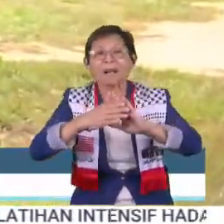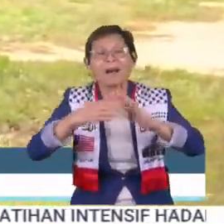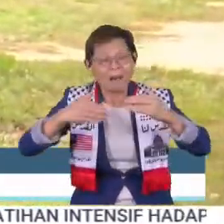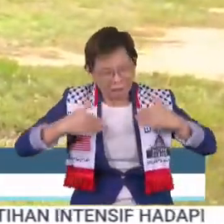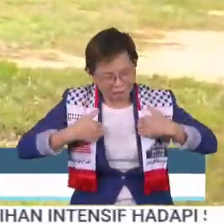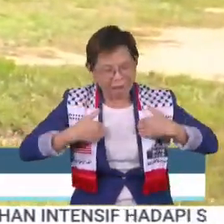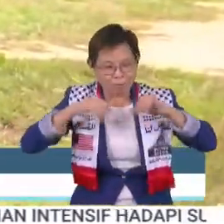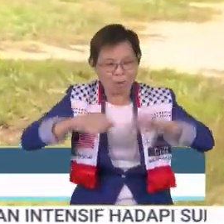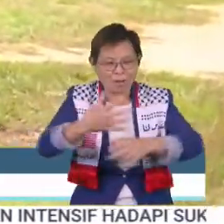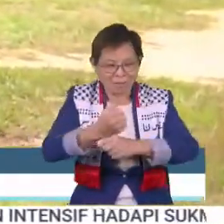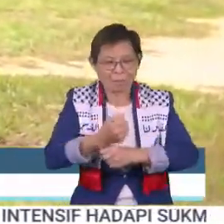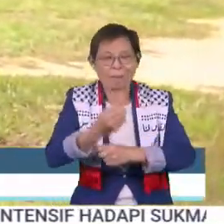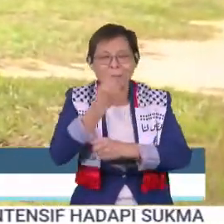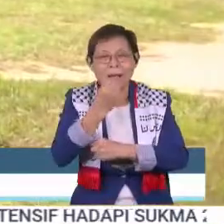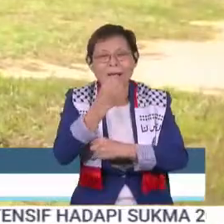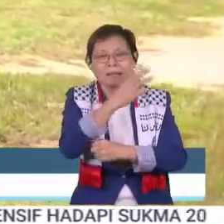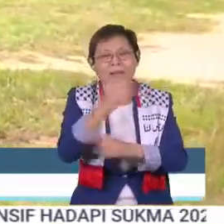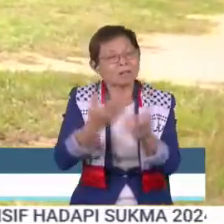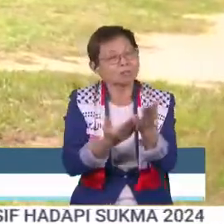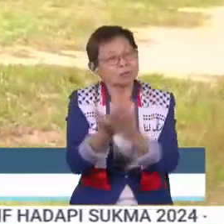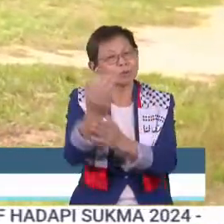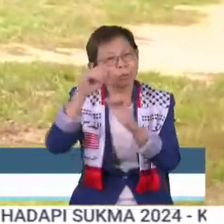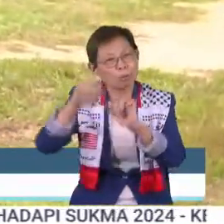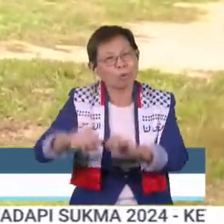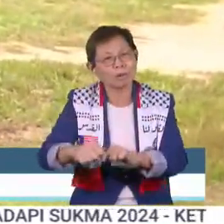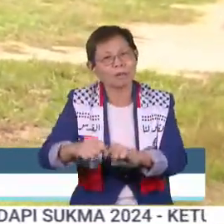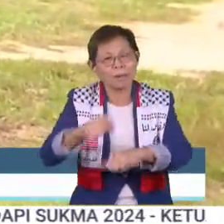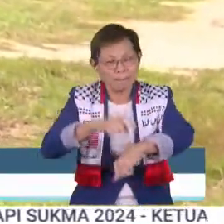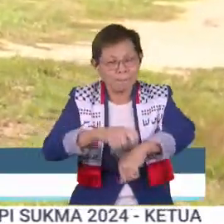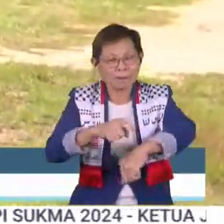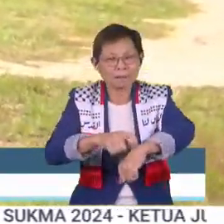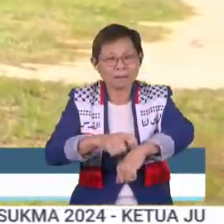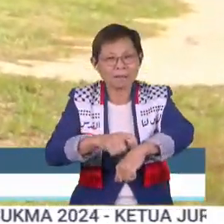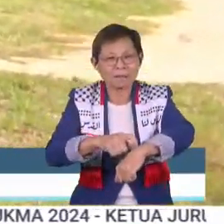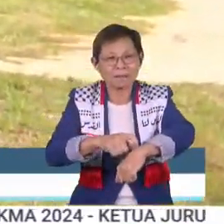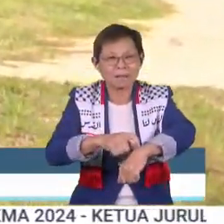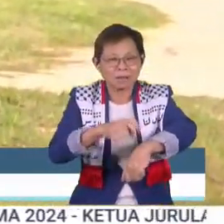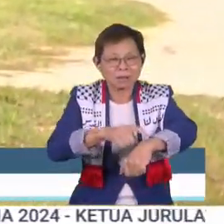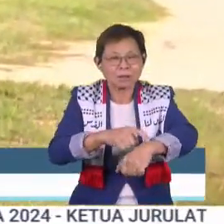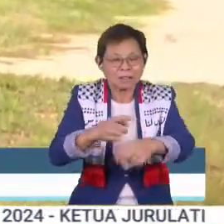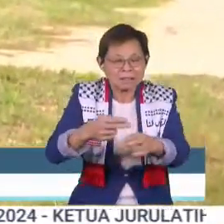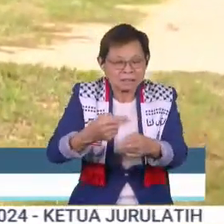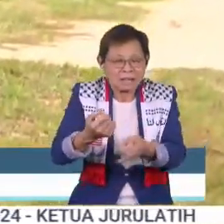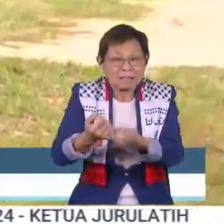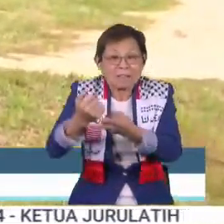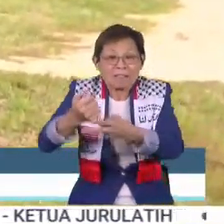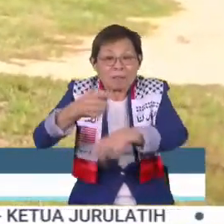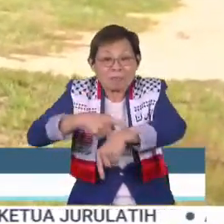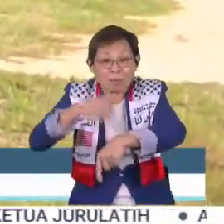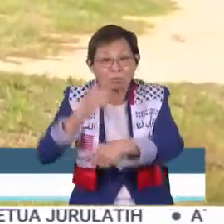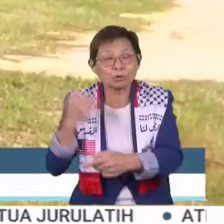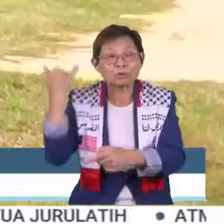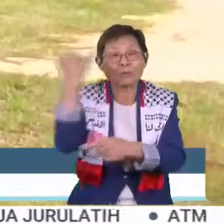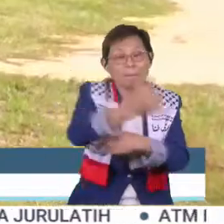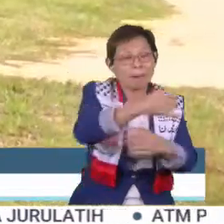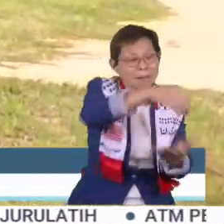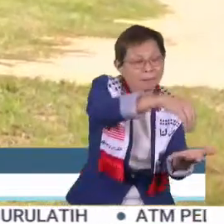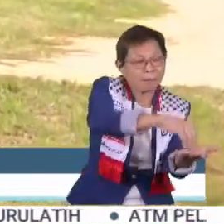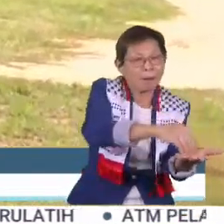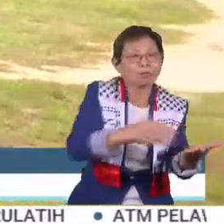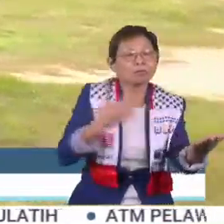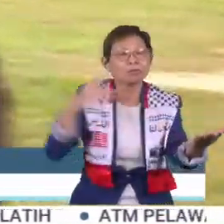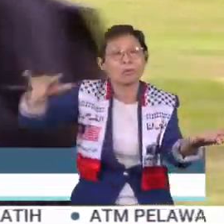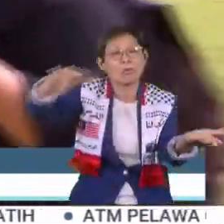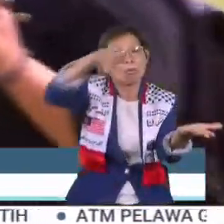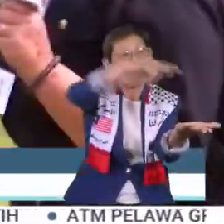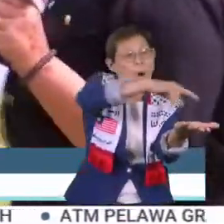untuk mendapatkan bekalan makanan sekaligus dapat memendekkan jumlah masa untuk sampai ke lokasi-lokasi berkaitan. Ini